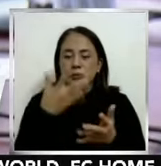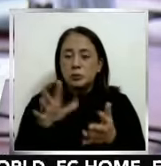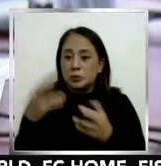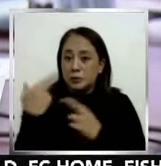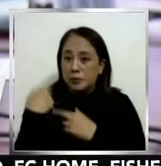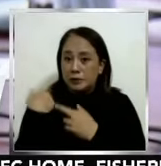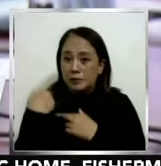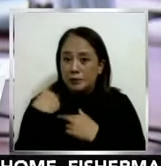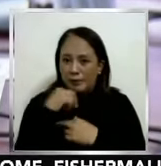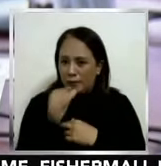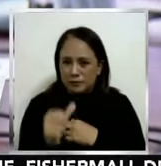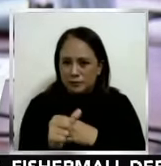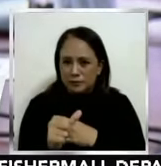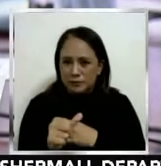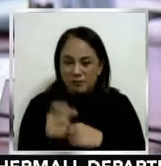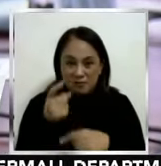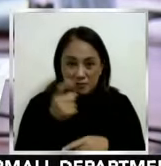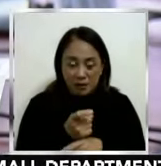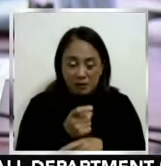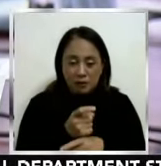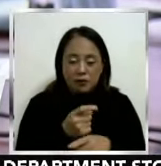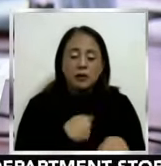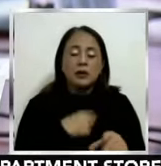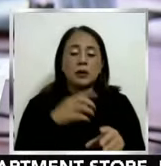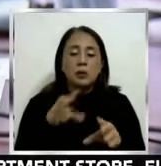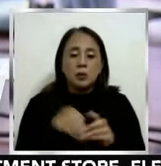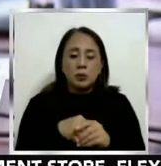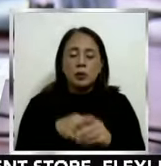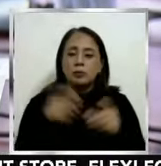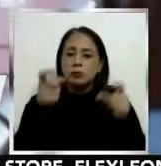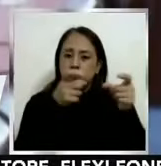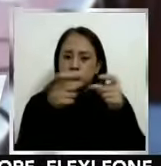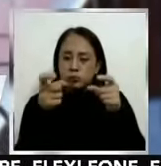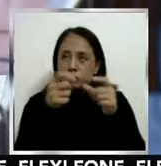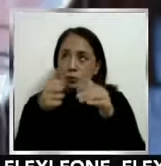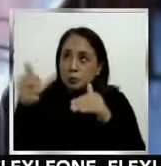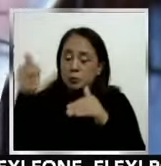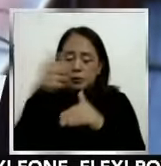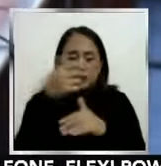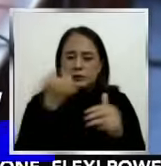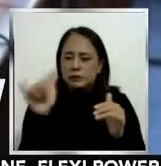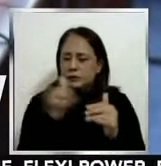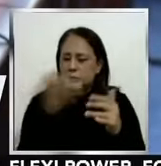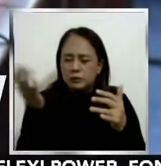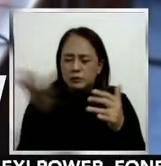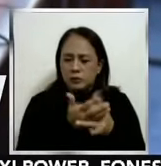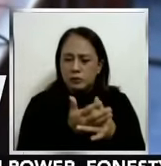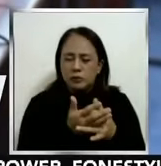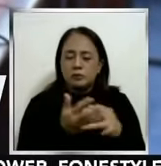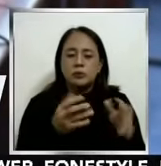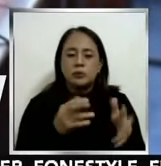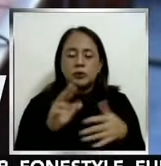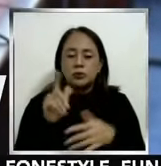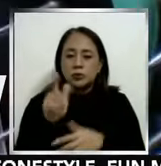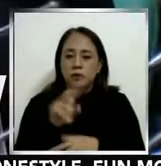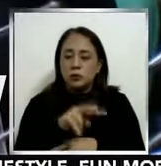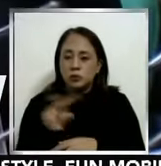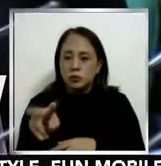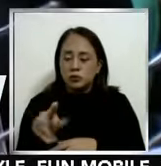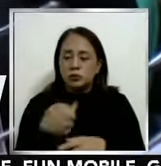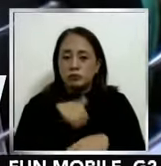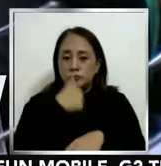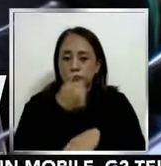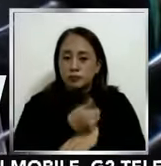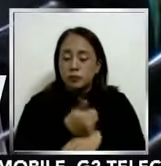Di ba? At pati po yung mga supervisor nyan, kasuhan din. Lumabas naman na 2022 lamang inilunsad ang bagong gawa